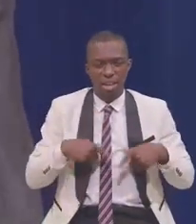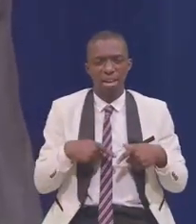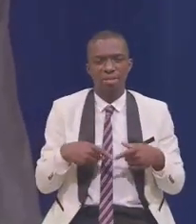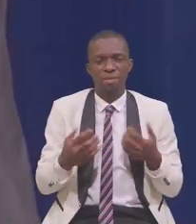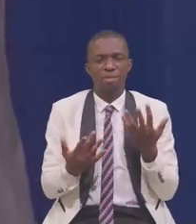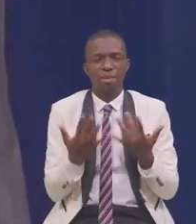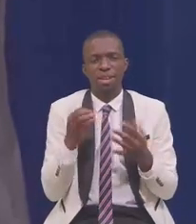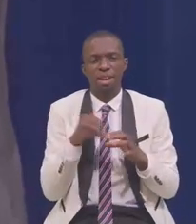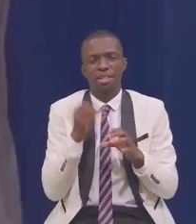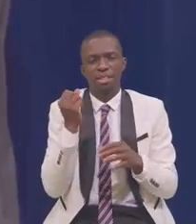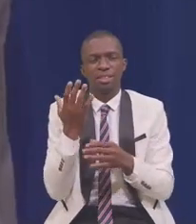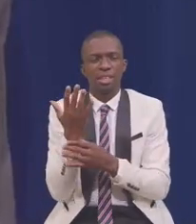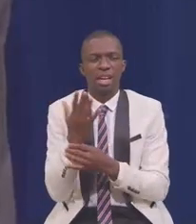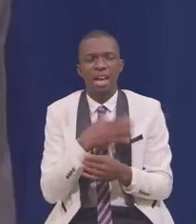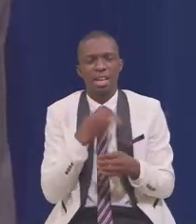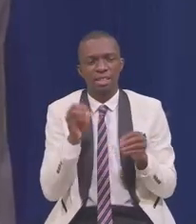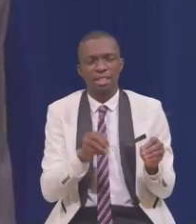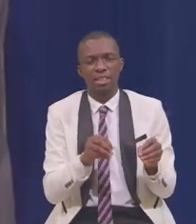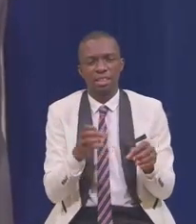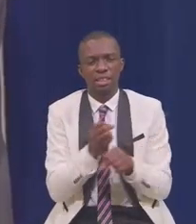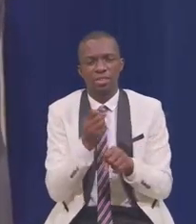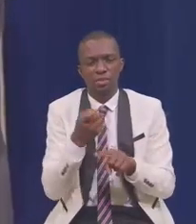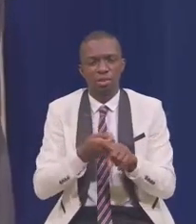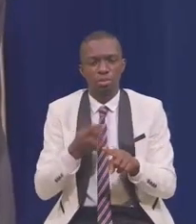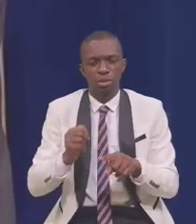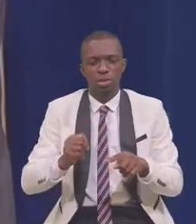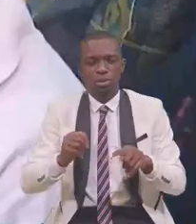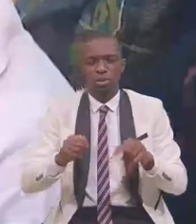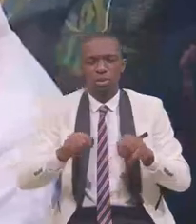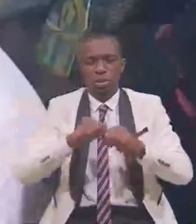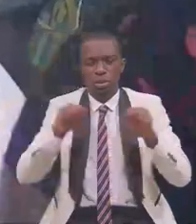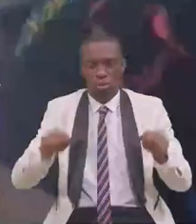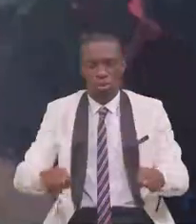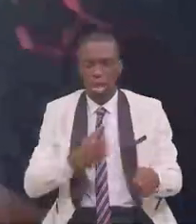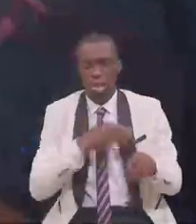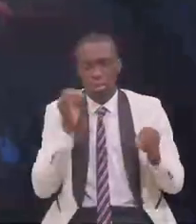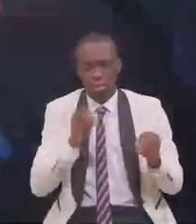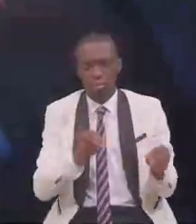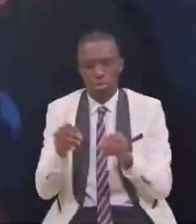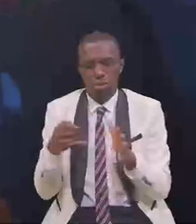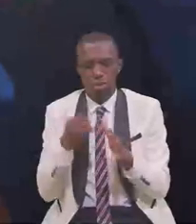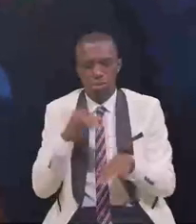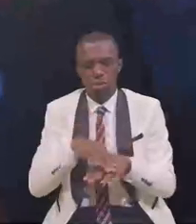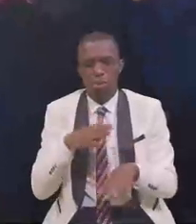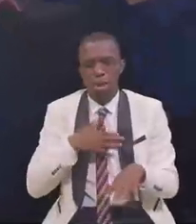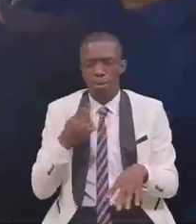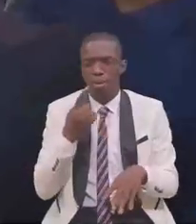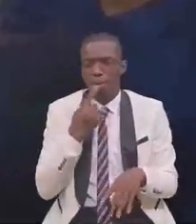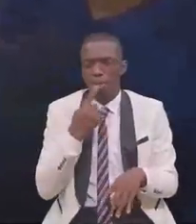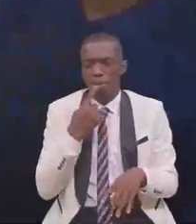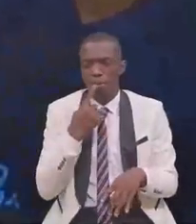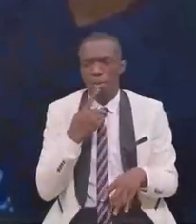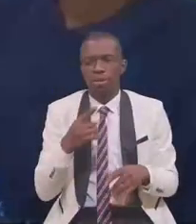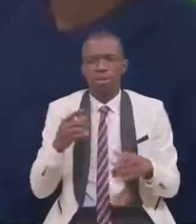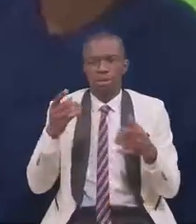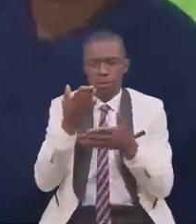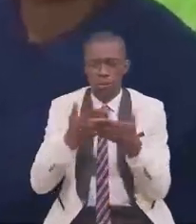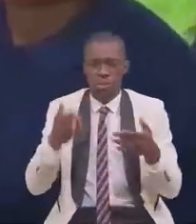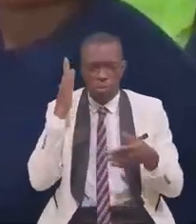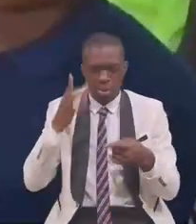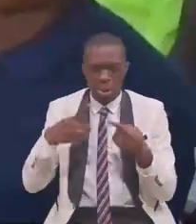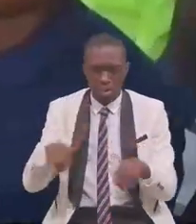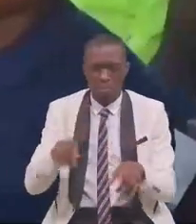des pincettes. Il en toucha ma bouche. Quelque chose va vous arriver ce jour. Le feu qui brûle toute impureté,